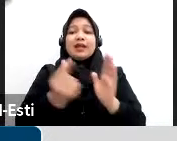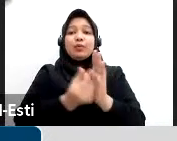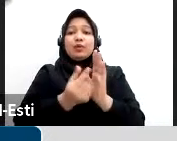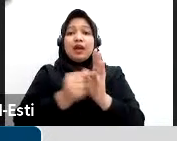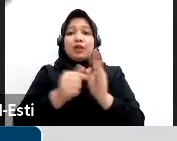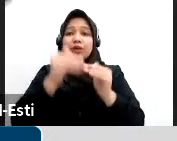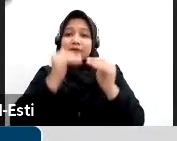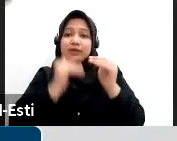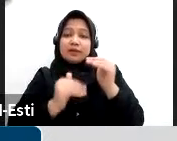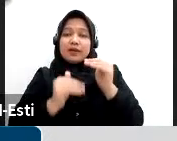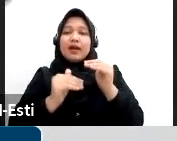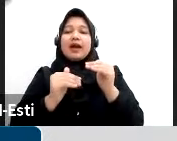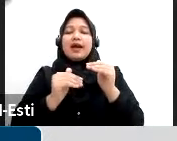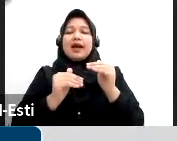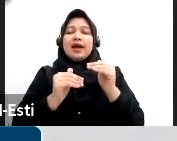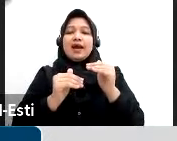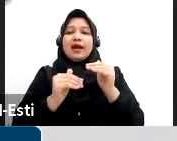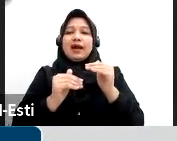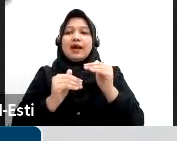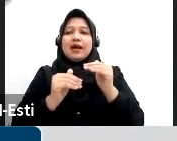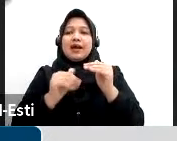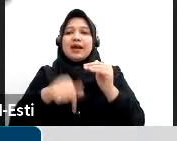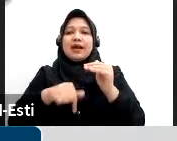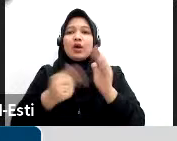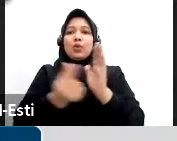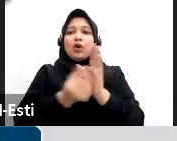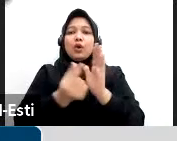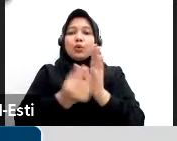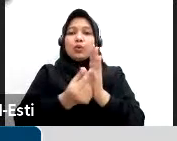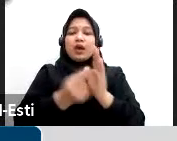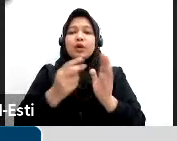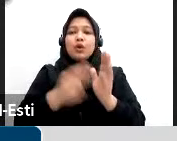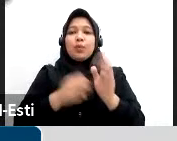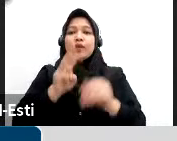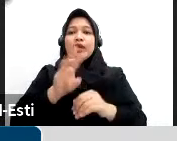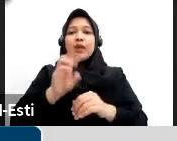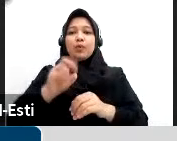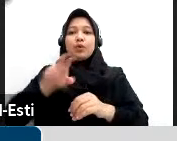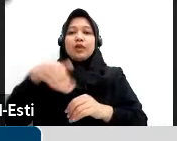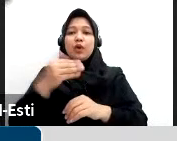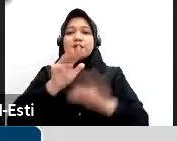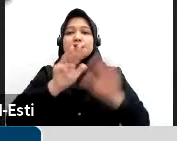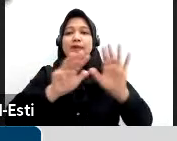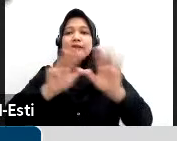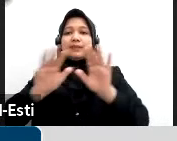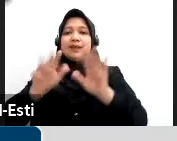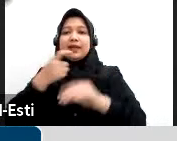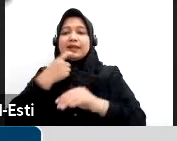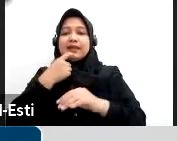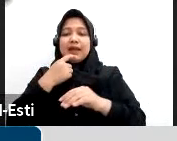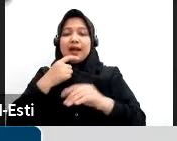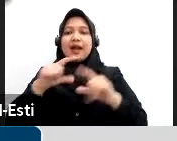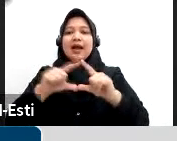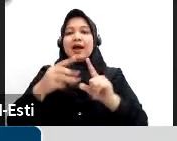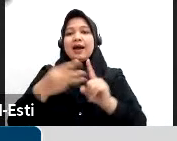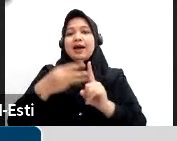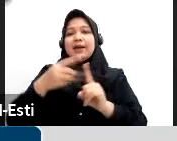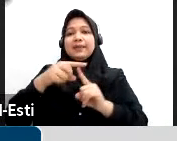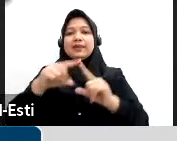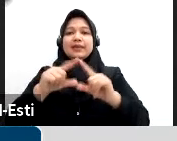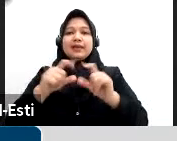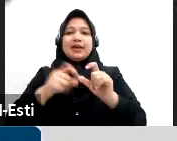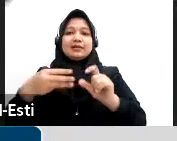yang kita ketahui sendiri itu sudah ada undang-undang nomor 30 tahun 99 tentang arbitrase dan alternatif penyelesaian sengketa